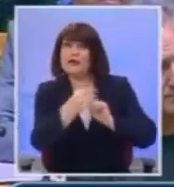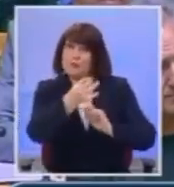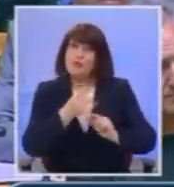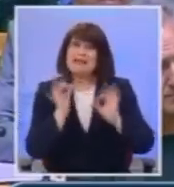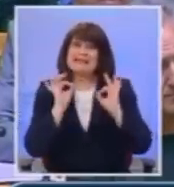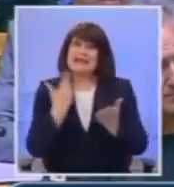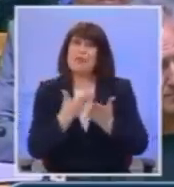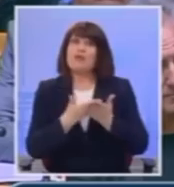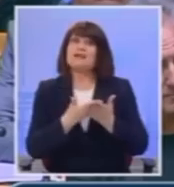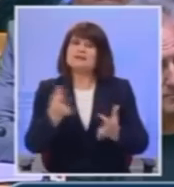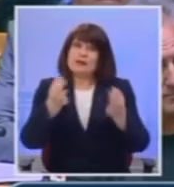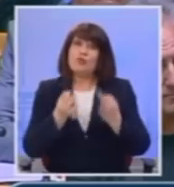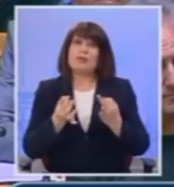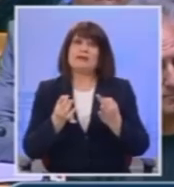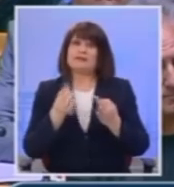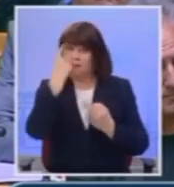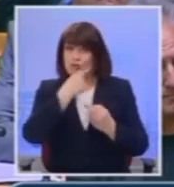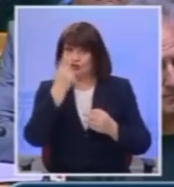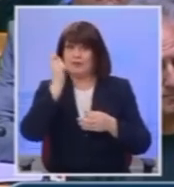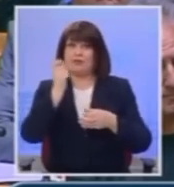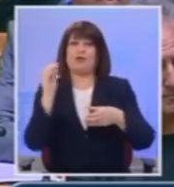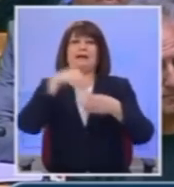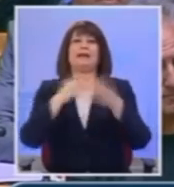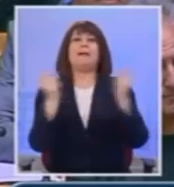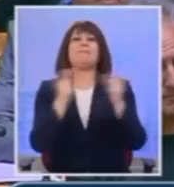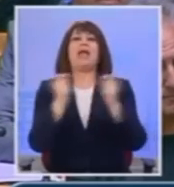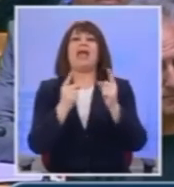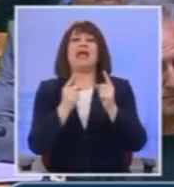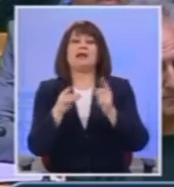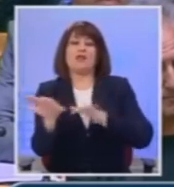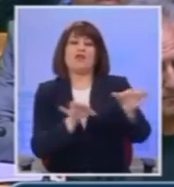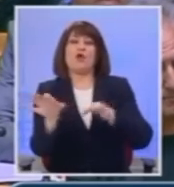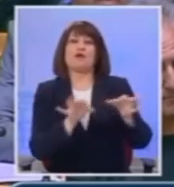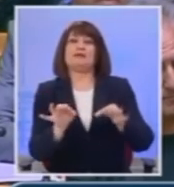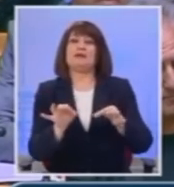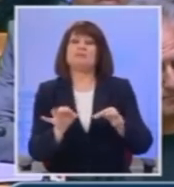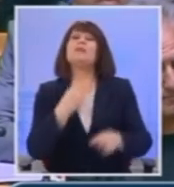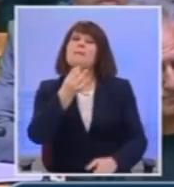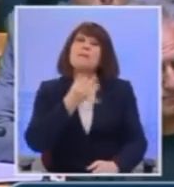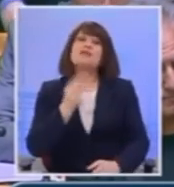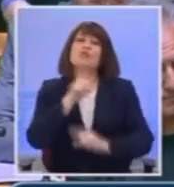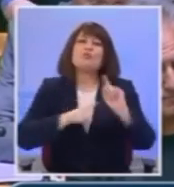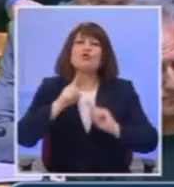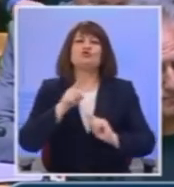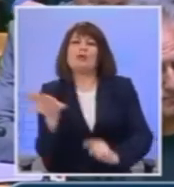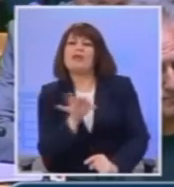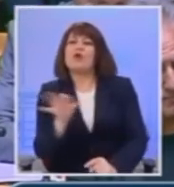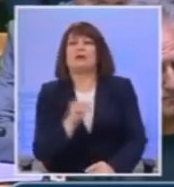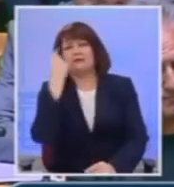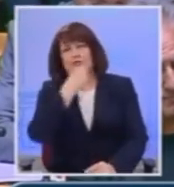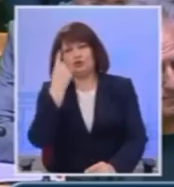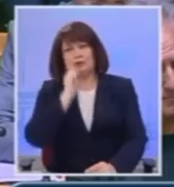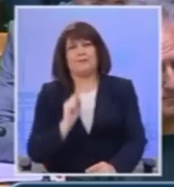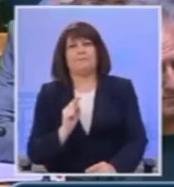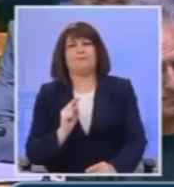Μα εσείς λέτε ότι έκανε μια προσωπική πολιτική με κάποια email. Επειδή λοιπόν είναι γνωστό ότι ο